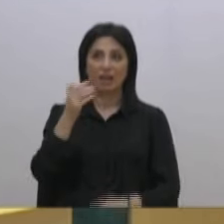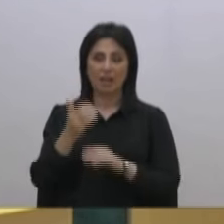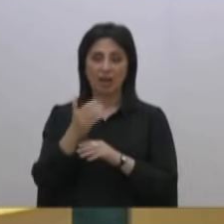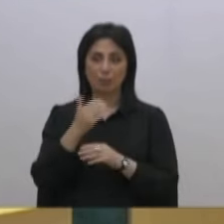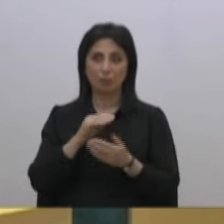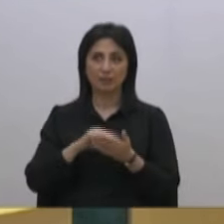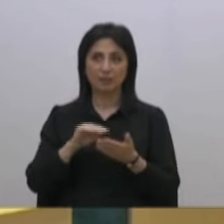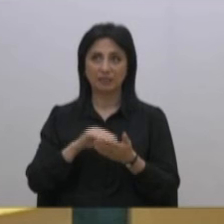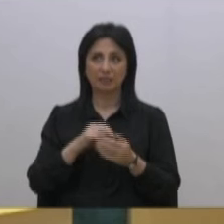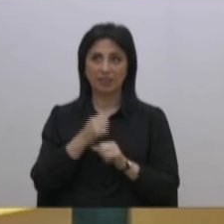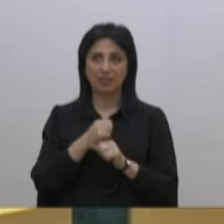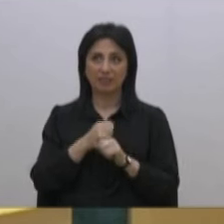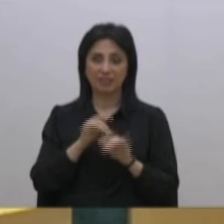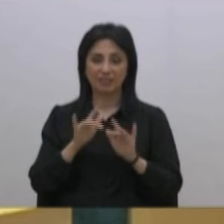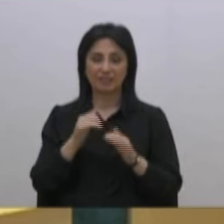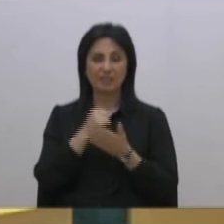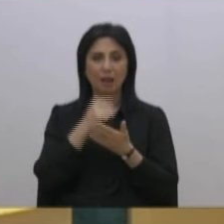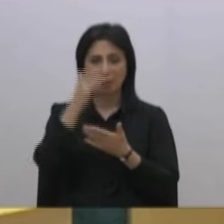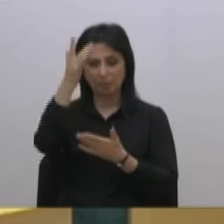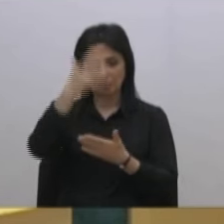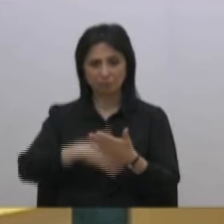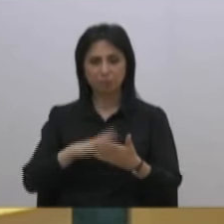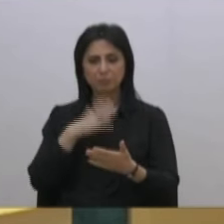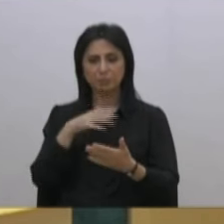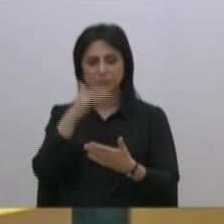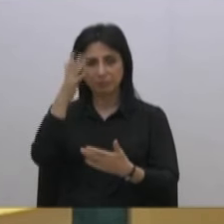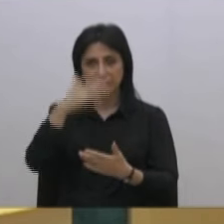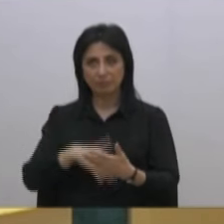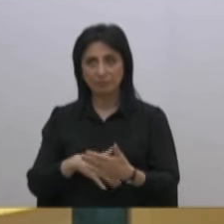გამიგზავნეს გაკეთებული საქმეების, ეს განმავლობაში გაკეთებული